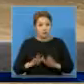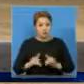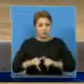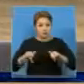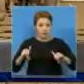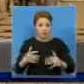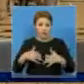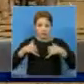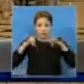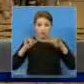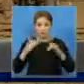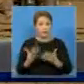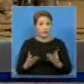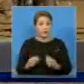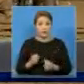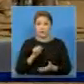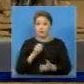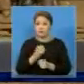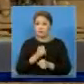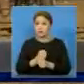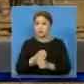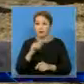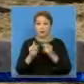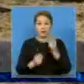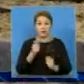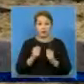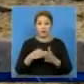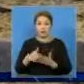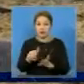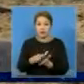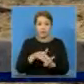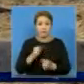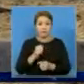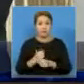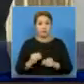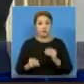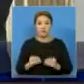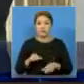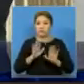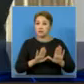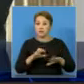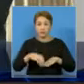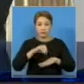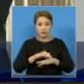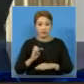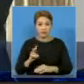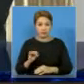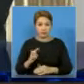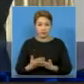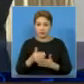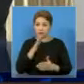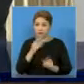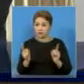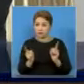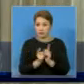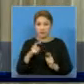увеличение поголовья скота, но и для производителей молочной и масложировой продукции. Заместитель акима области Амангали Бердалин во время